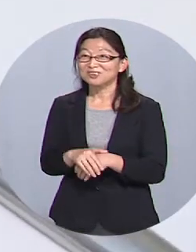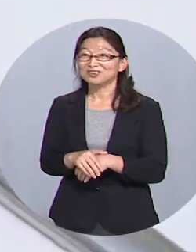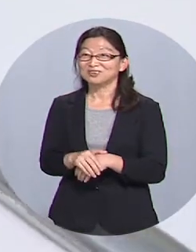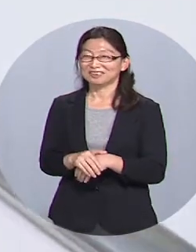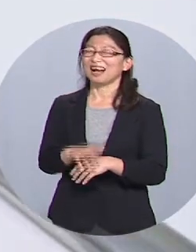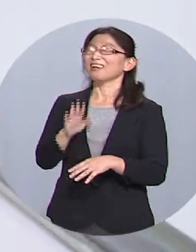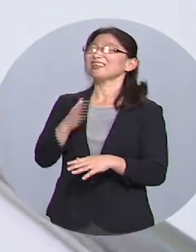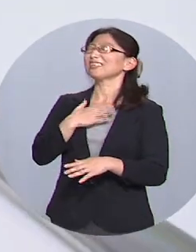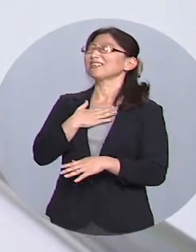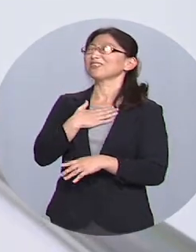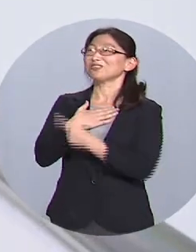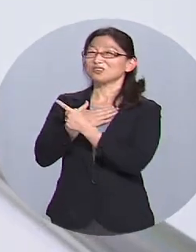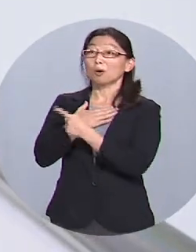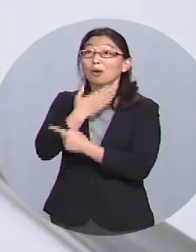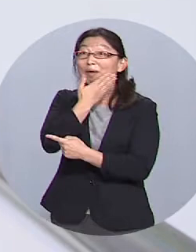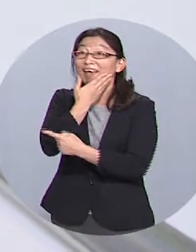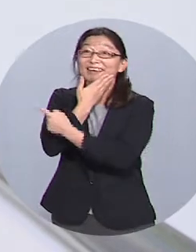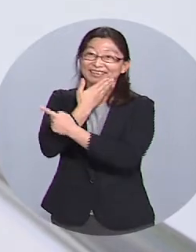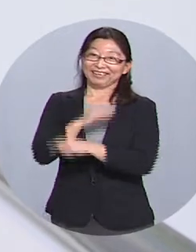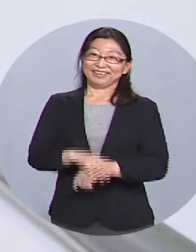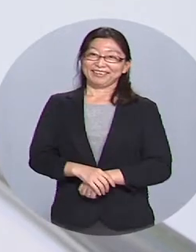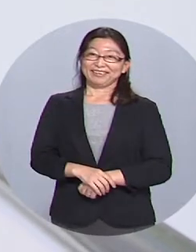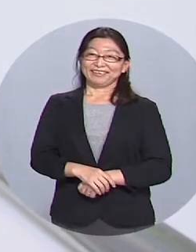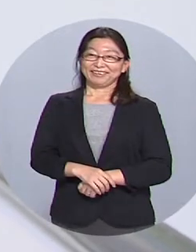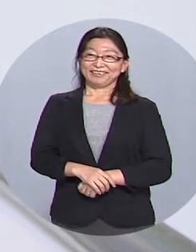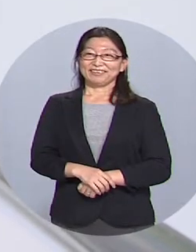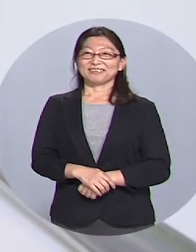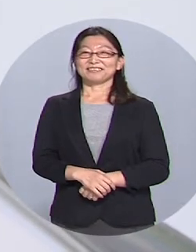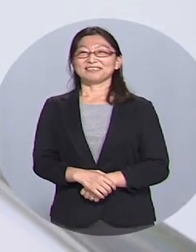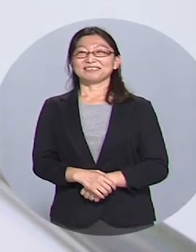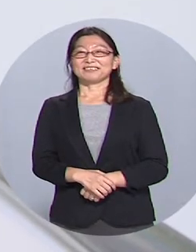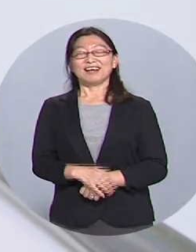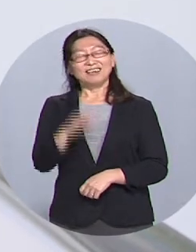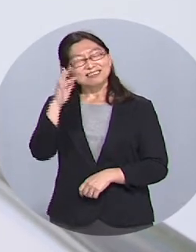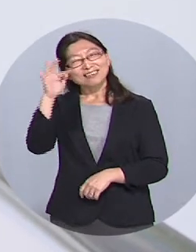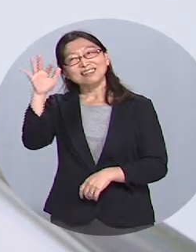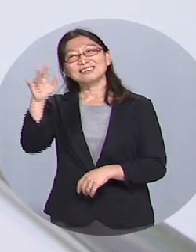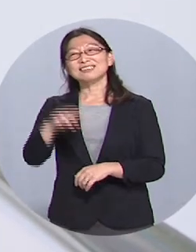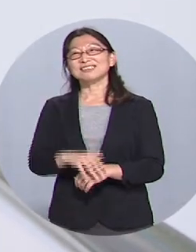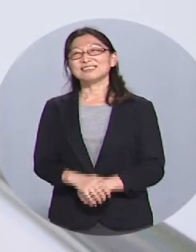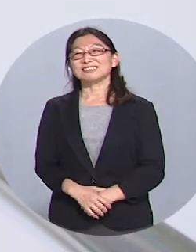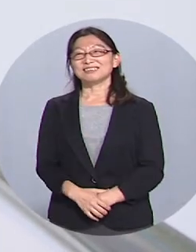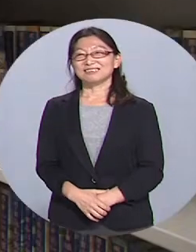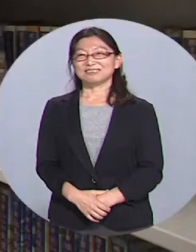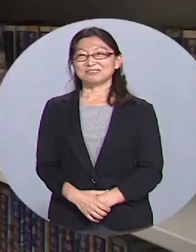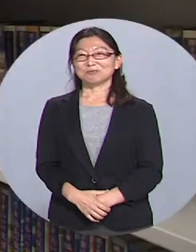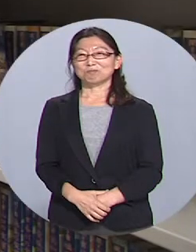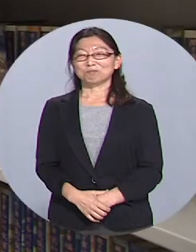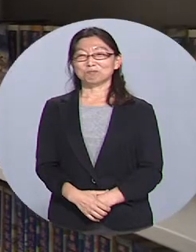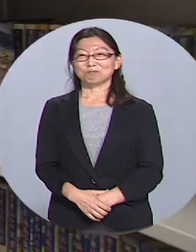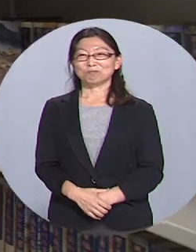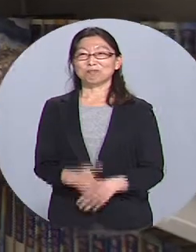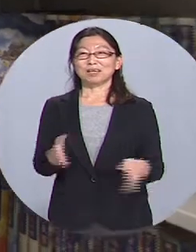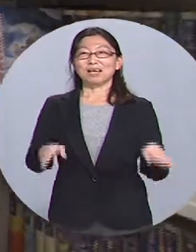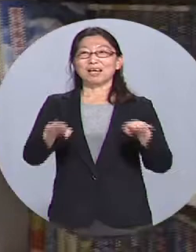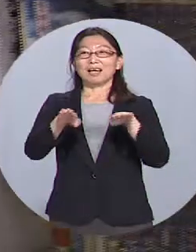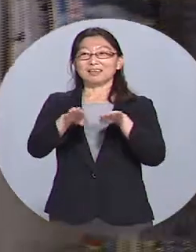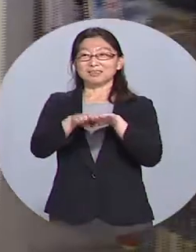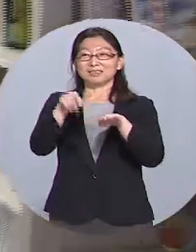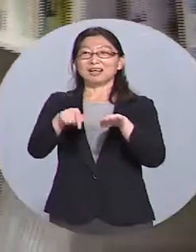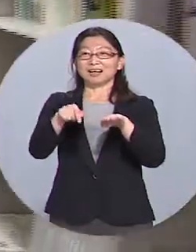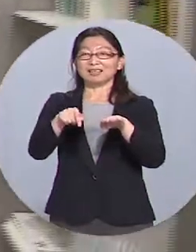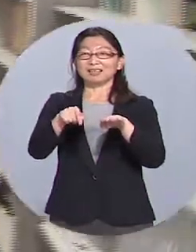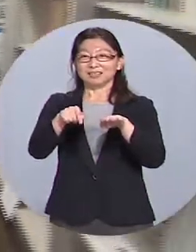。これね、便利なんですよ、万能なスプーンで。懐かしい。 で、館内ではこの他